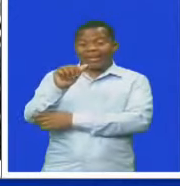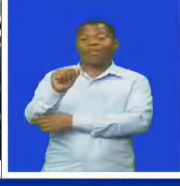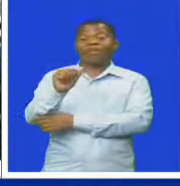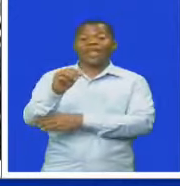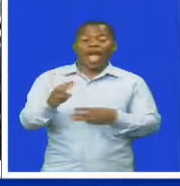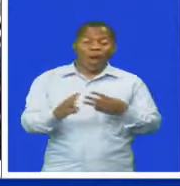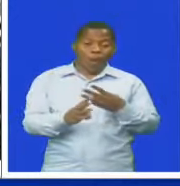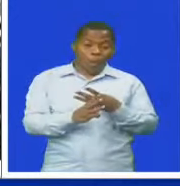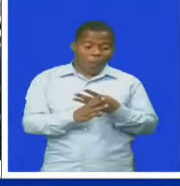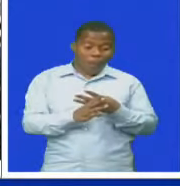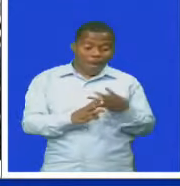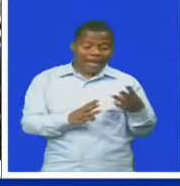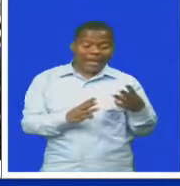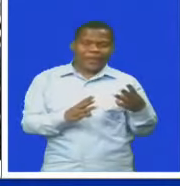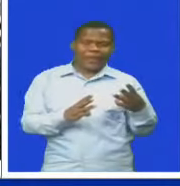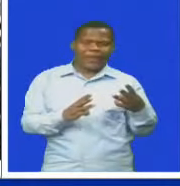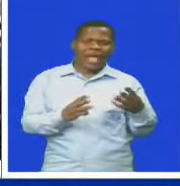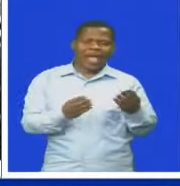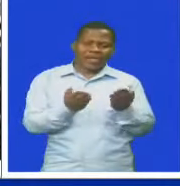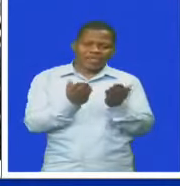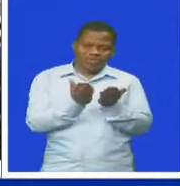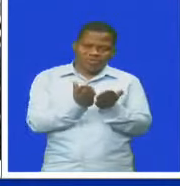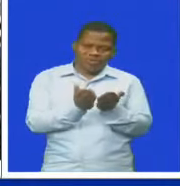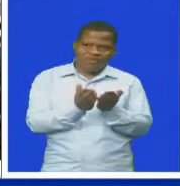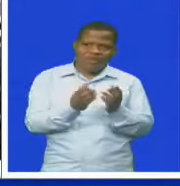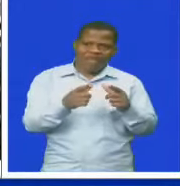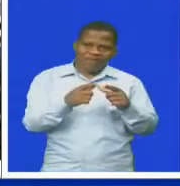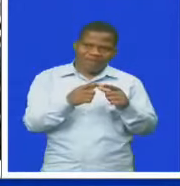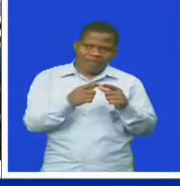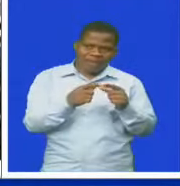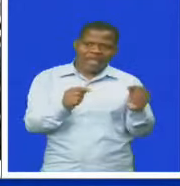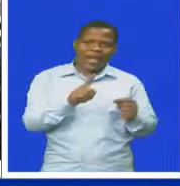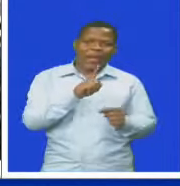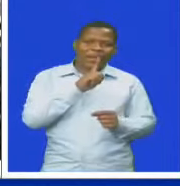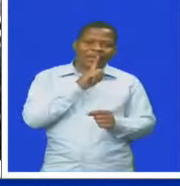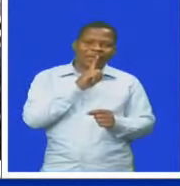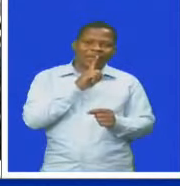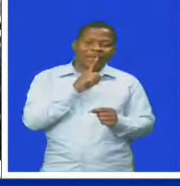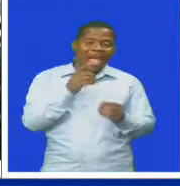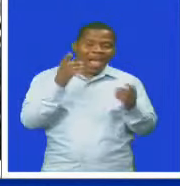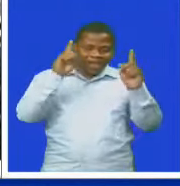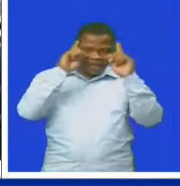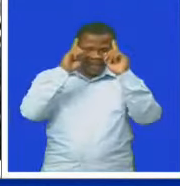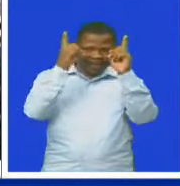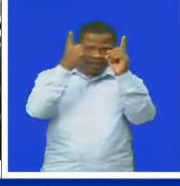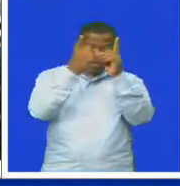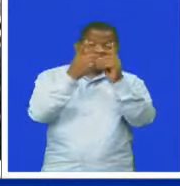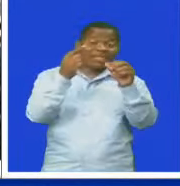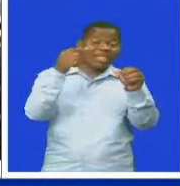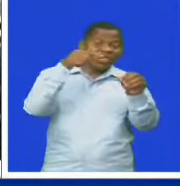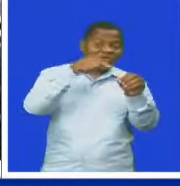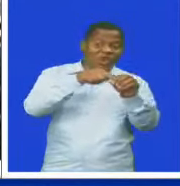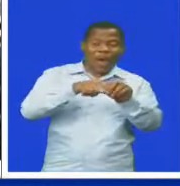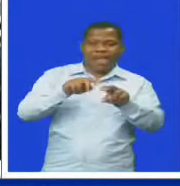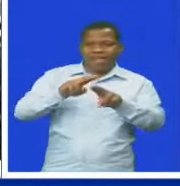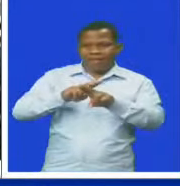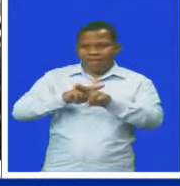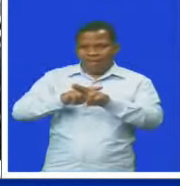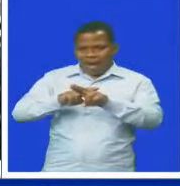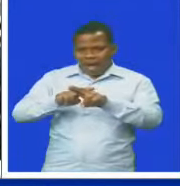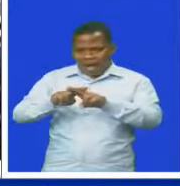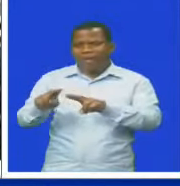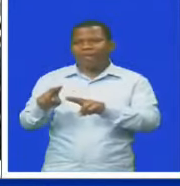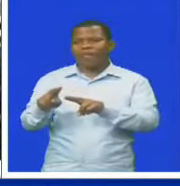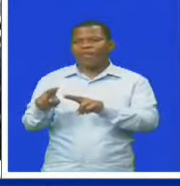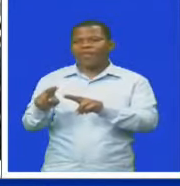lesabacethile etikolweni labangaye emanyuvesi labafise ukucala emabhizinisi leyatiwa ngele Global Entrepreneurship Week Siphesihle